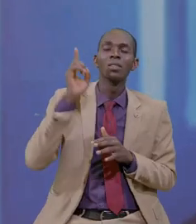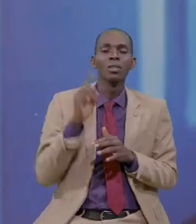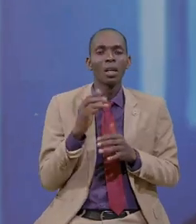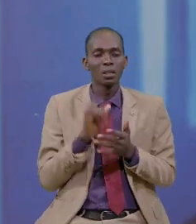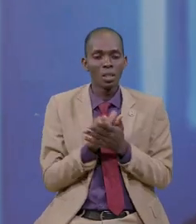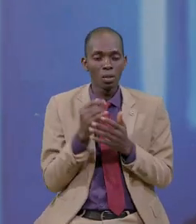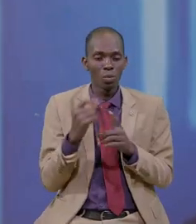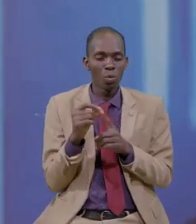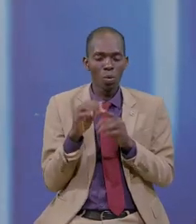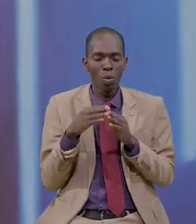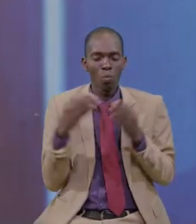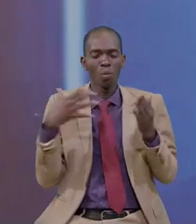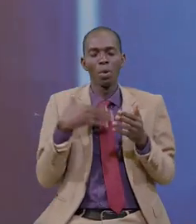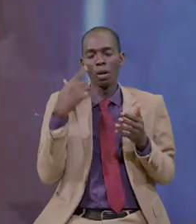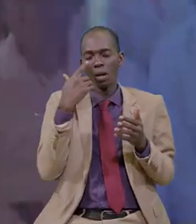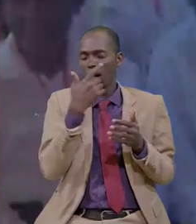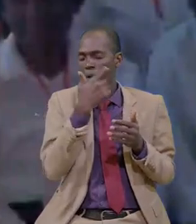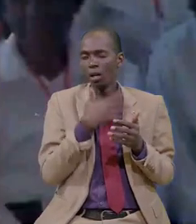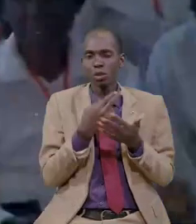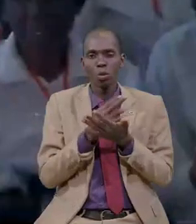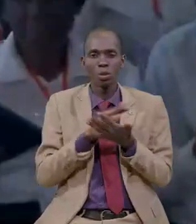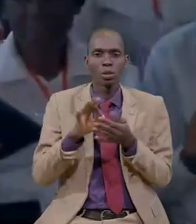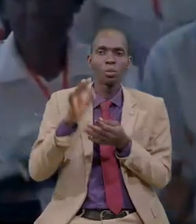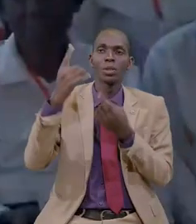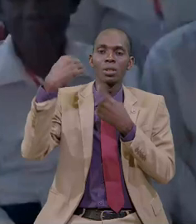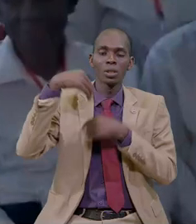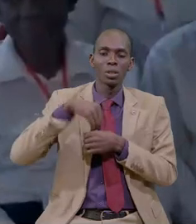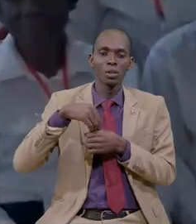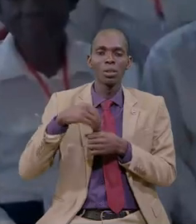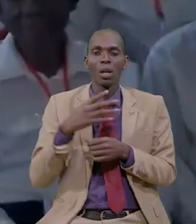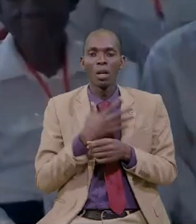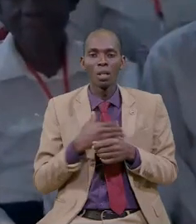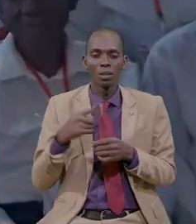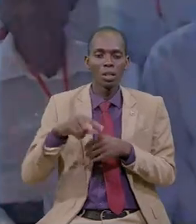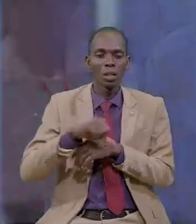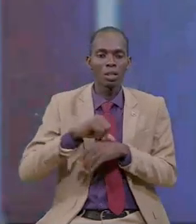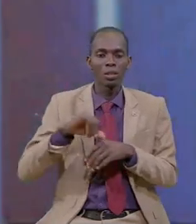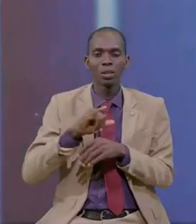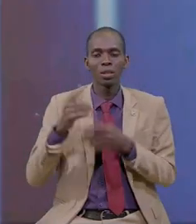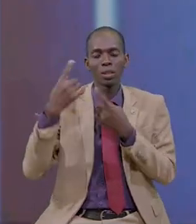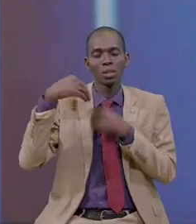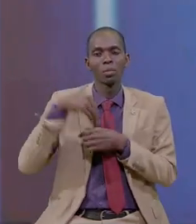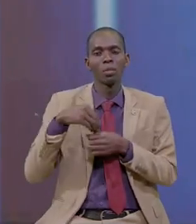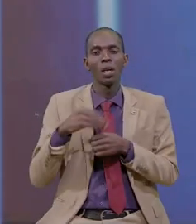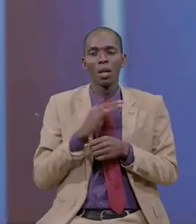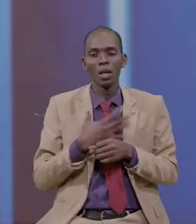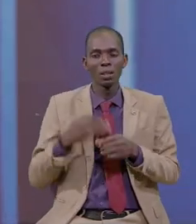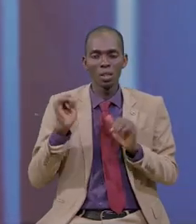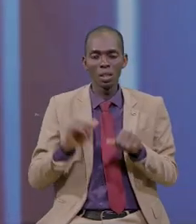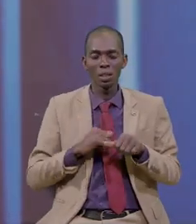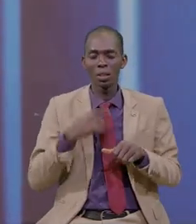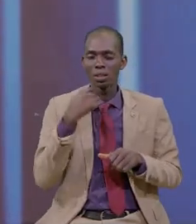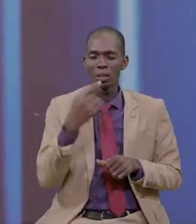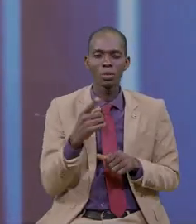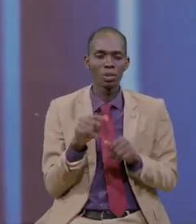Et ça ouvrait mes yeux simplement. Et le Saint-Esprit est venu. et l'onction est descendue. Je peux vous dire, je peux